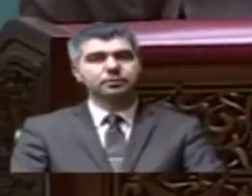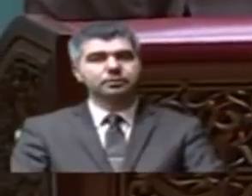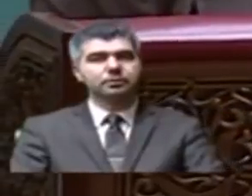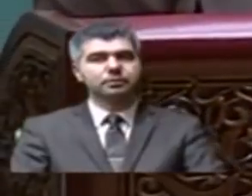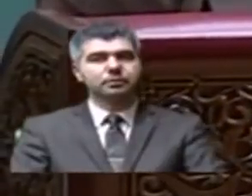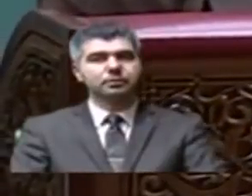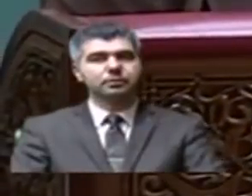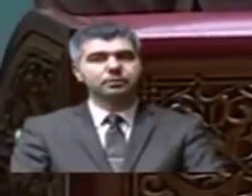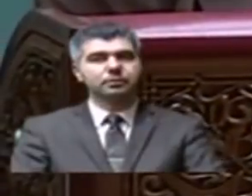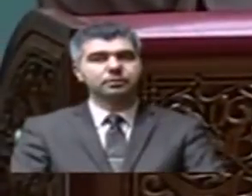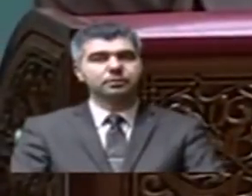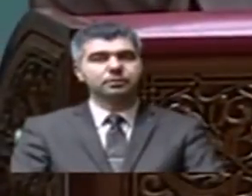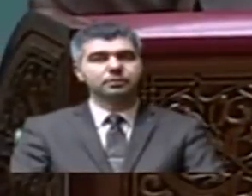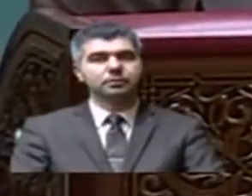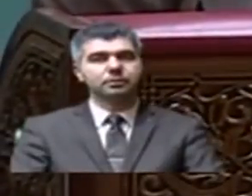خليني نجاوب.